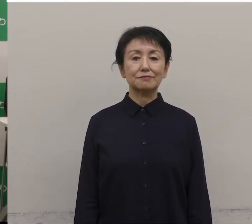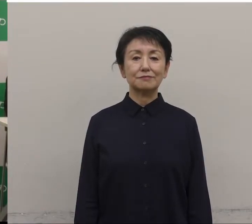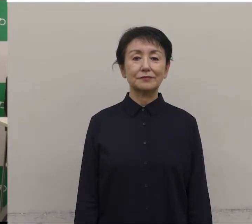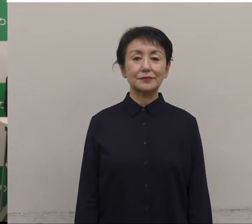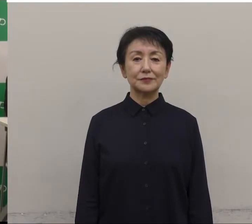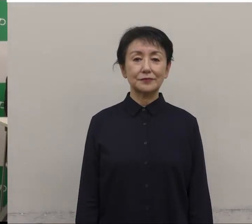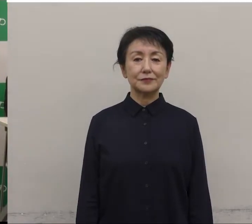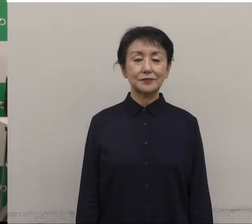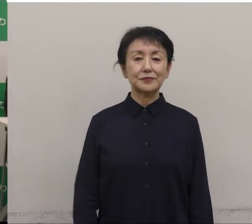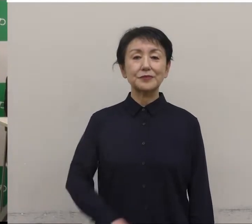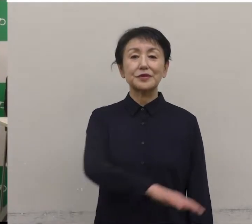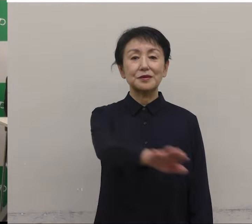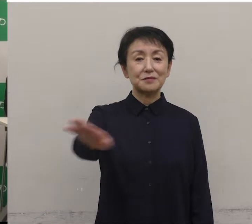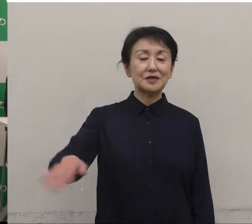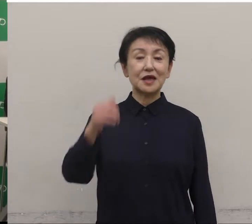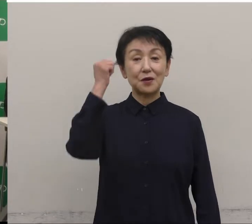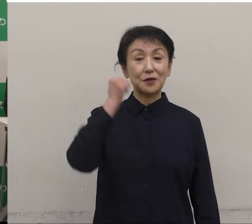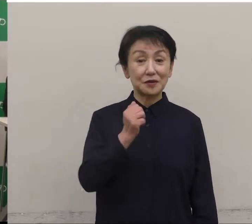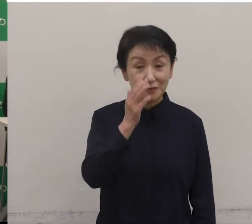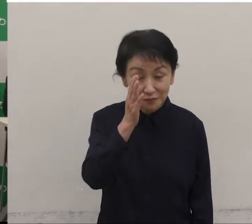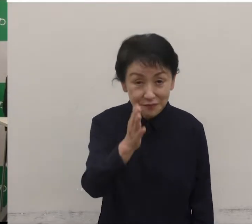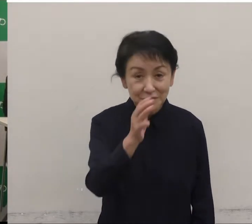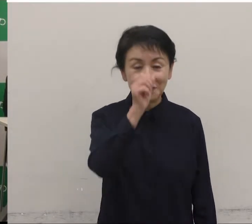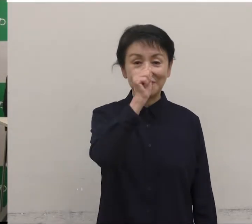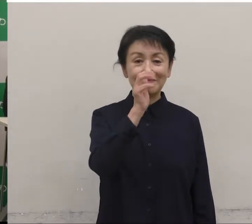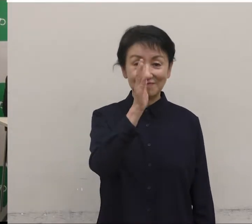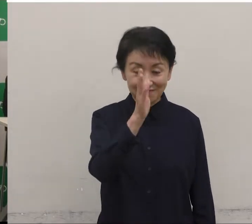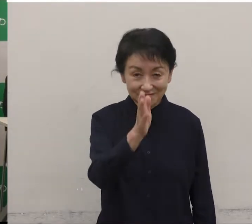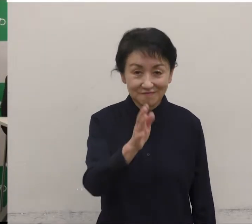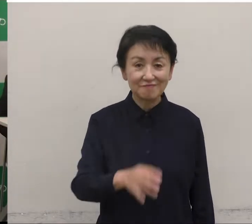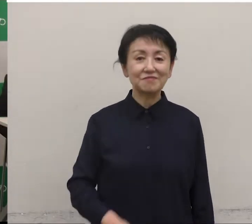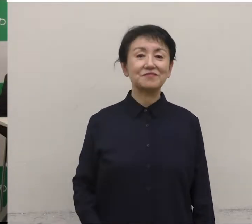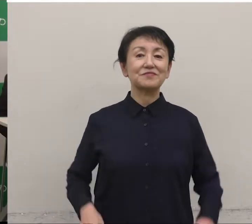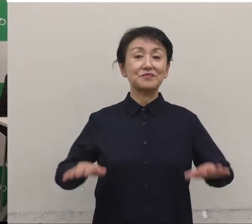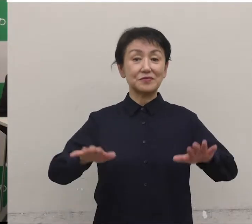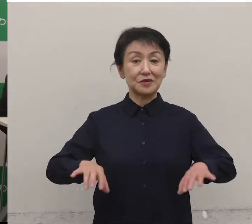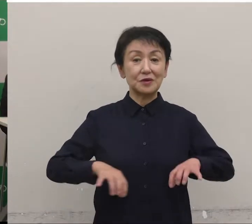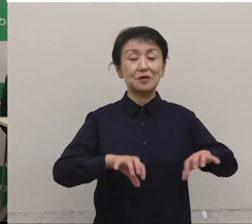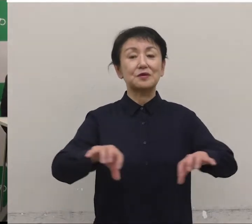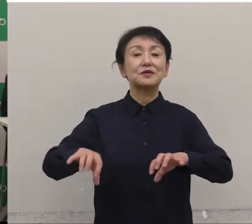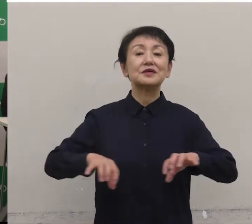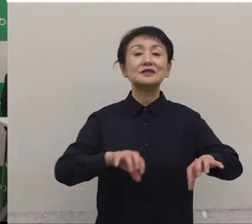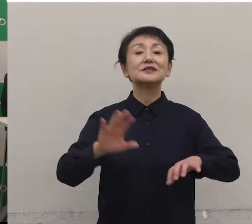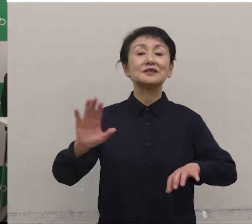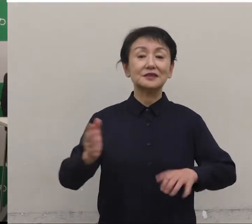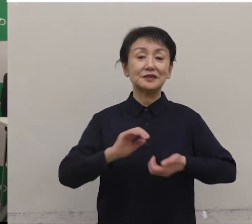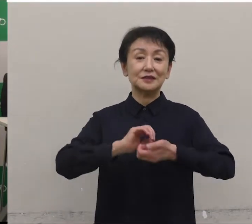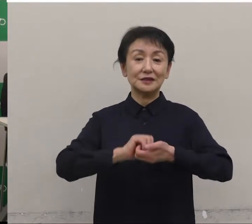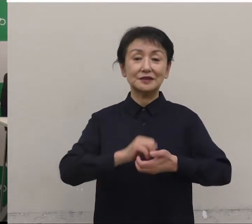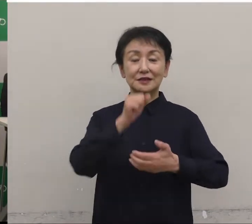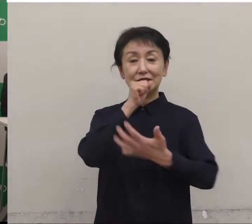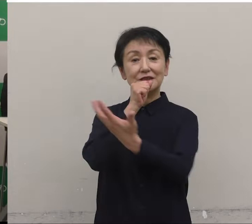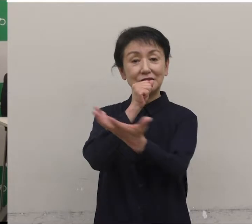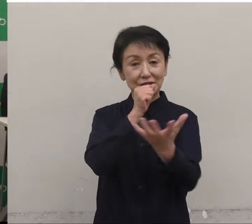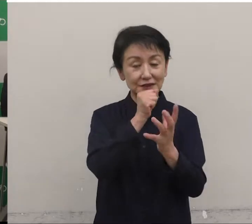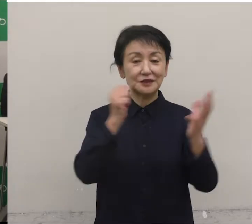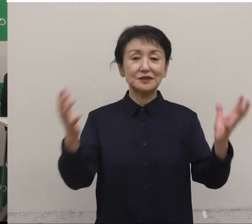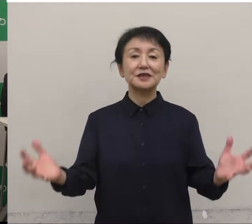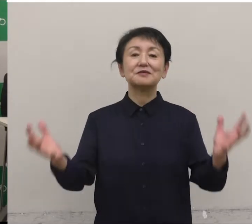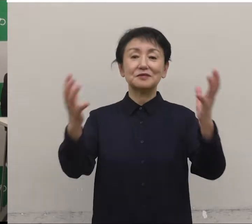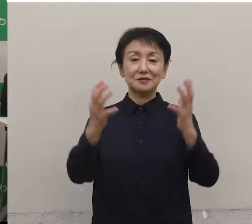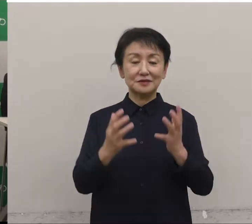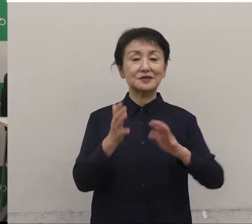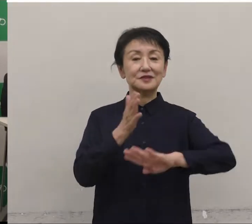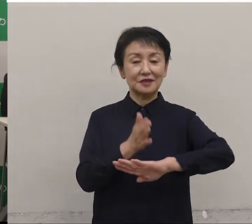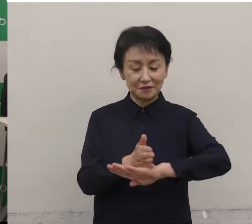はい、改めて皆さんおはようございます。よろしくお願いします。本日お忙しい中の定例記者会見ということでご集まりをいただきましてありが